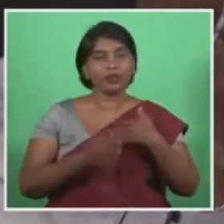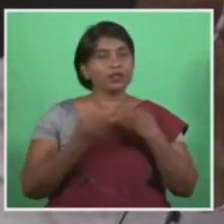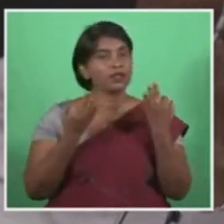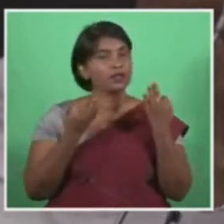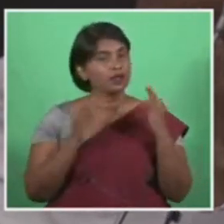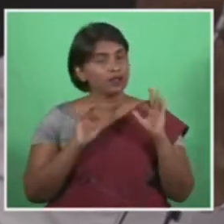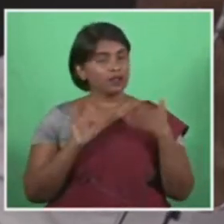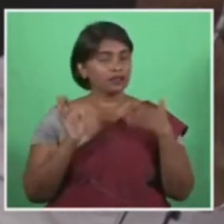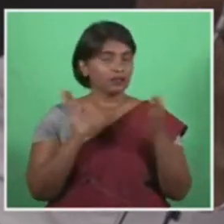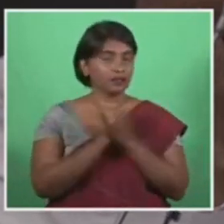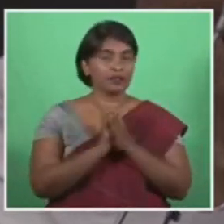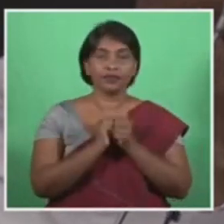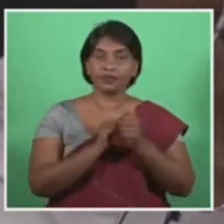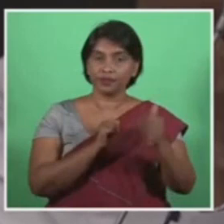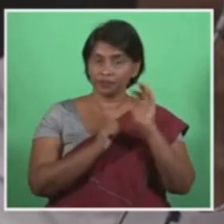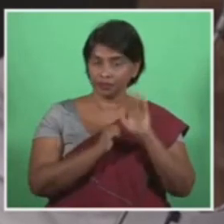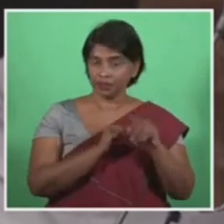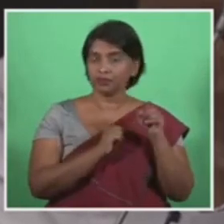නිදහසට සටන් වැදුණු